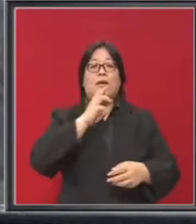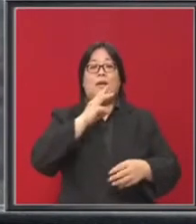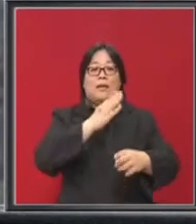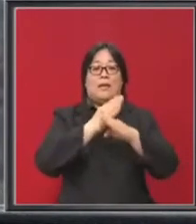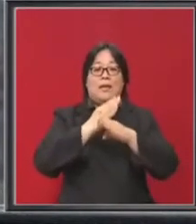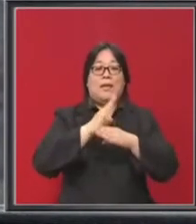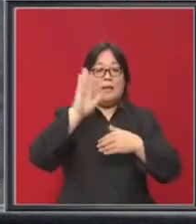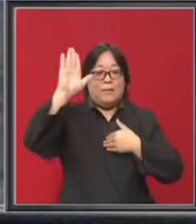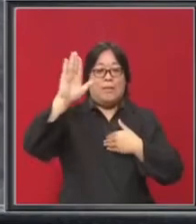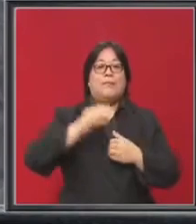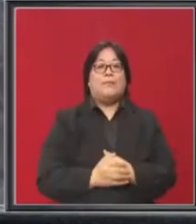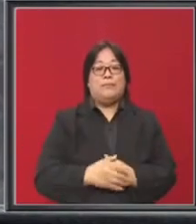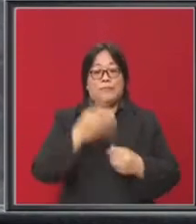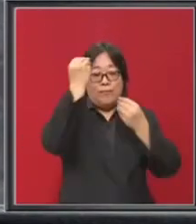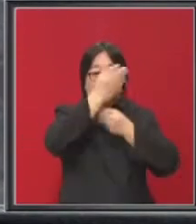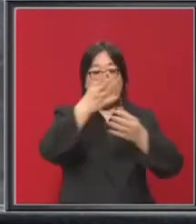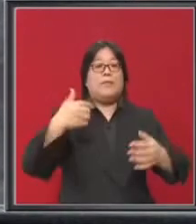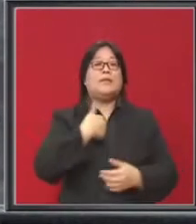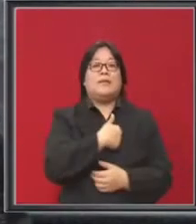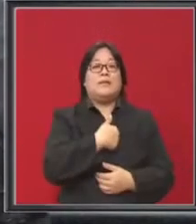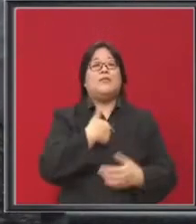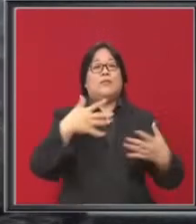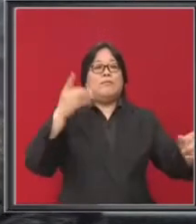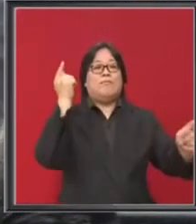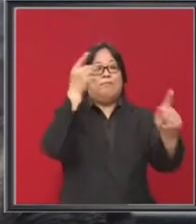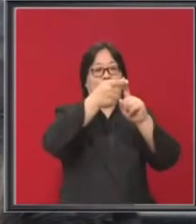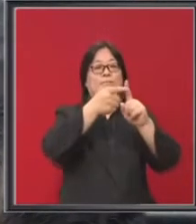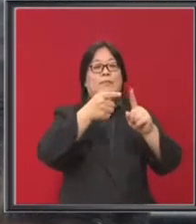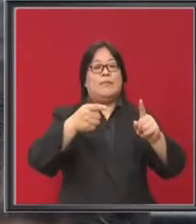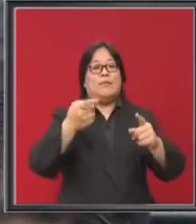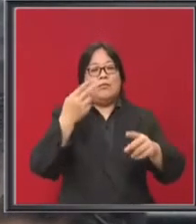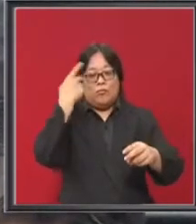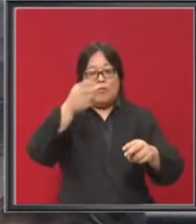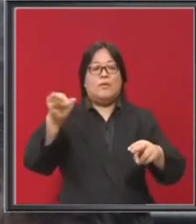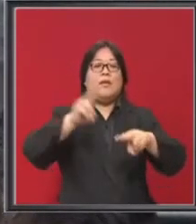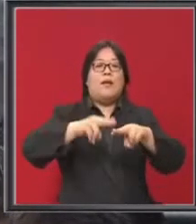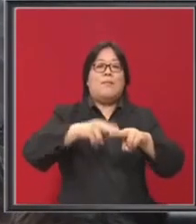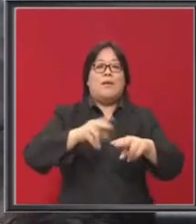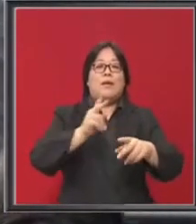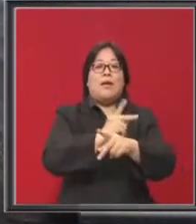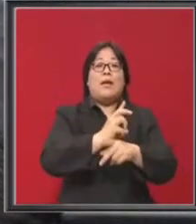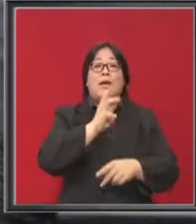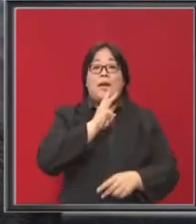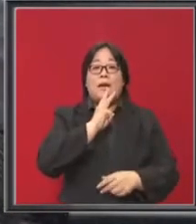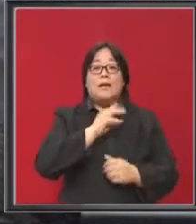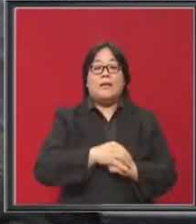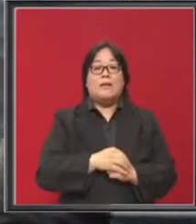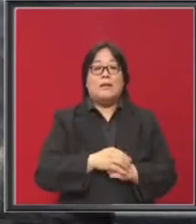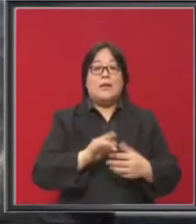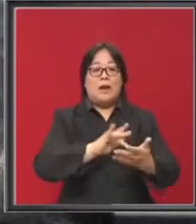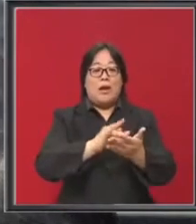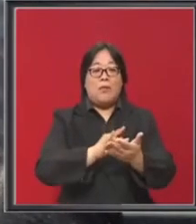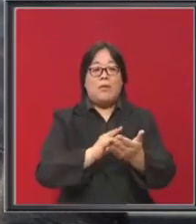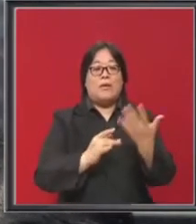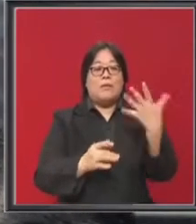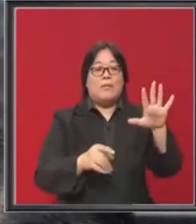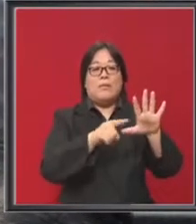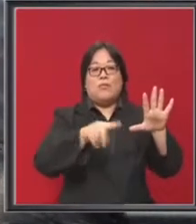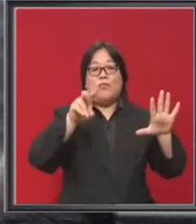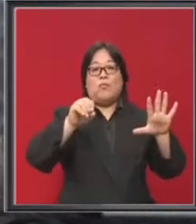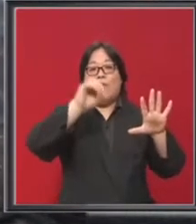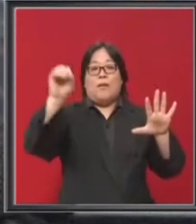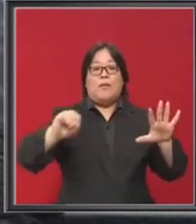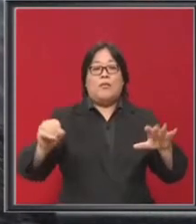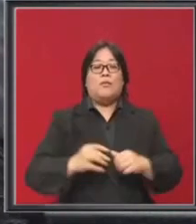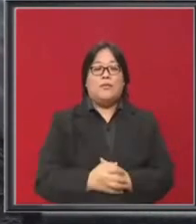jaminan Bekang air untuk makluman kita meletakkan sasaran untuk meningkatkan Riza simpan atau Rizoma jina'i terawat sebanyak jumlah sehingga